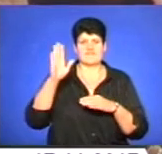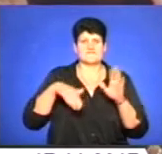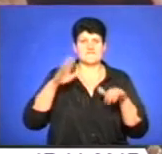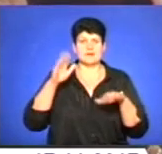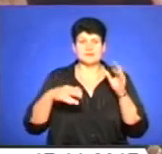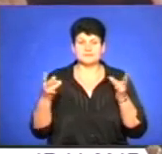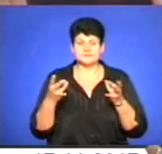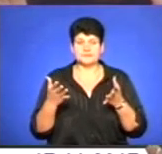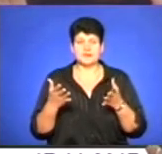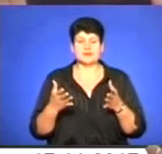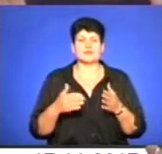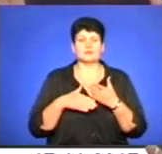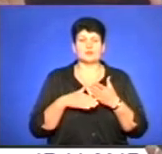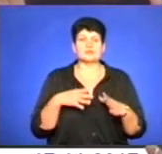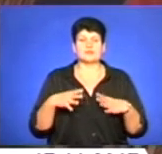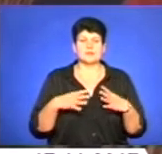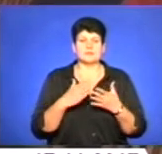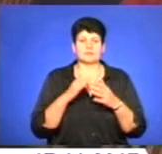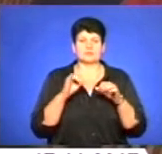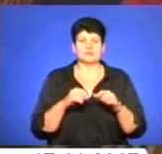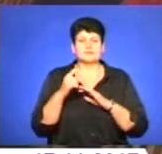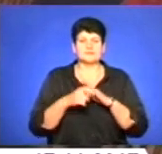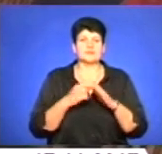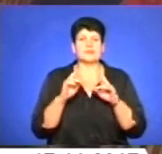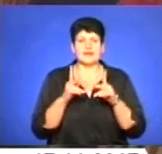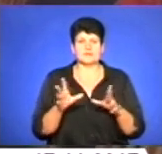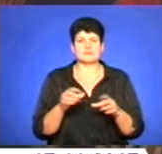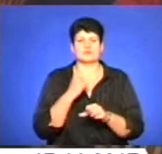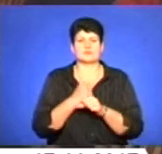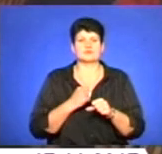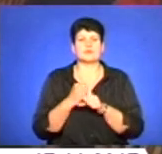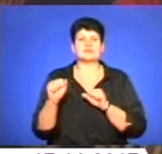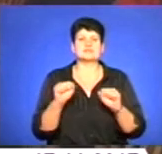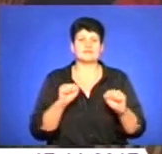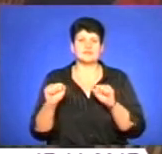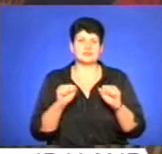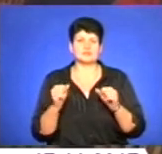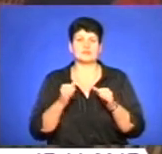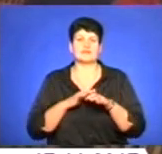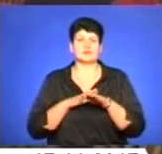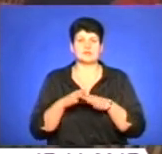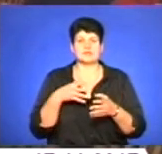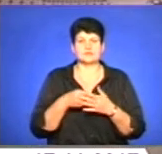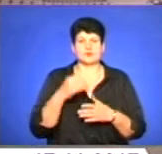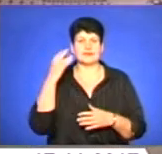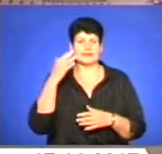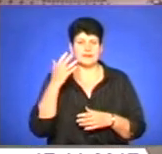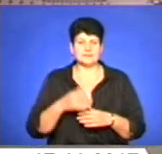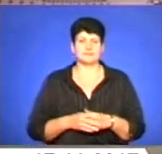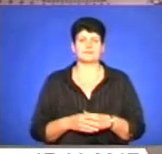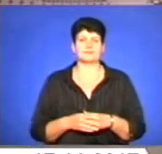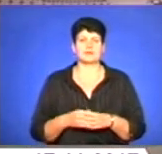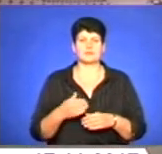допомогою тренерів хлопці та дівчата мають нагоду довідатися, як співпрацювати з владою задля реалізації своїх ідей. Ми